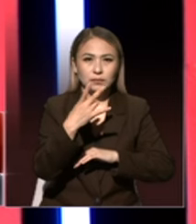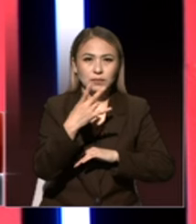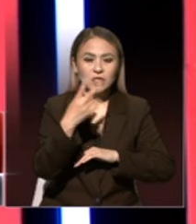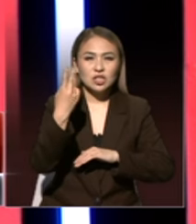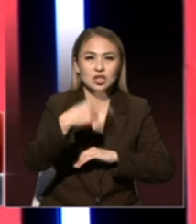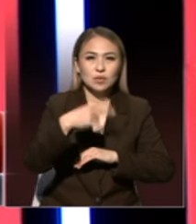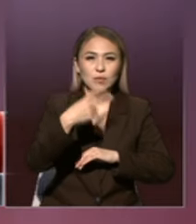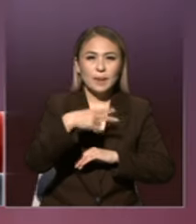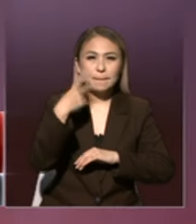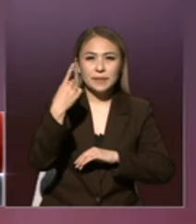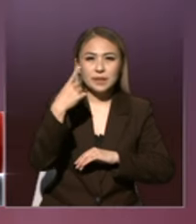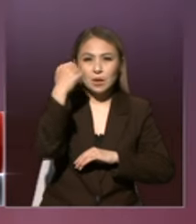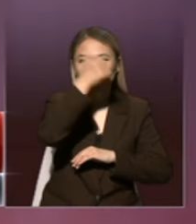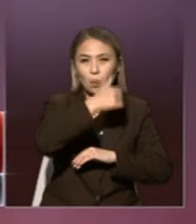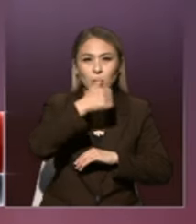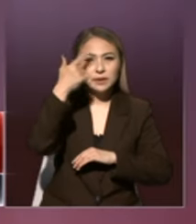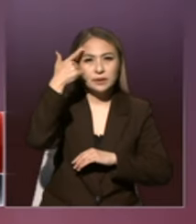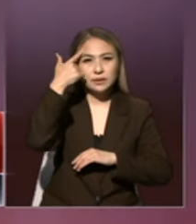21-ші жылы білесіз,